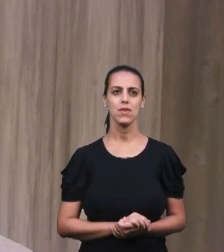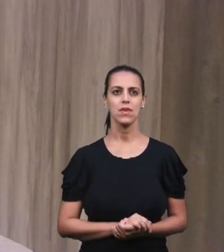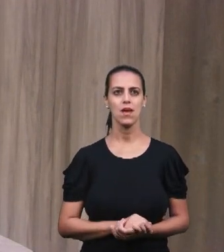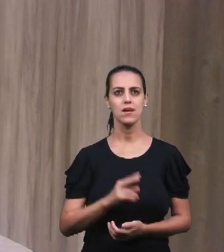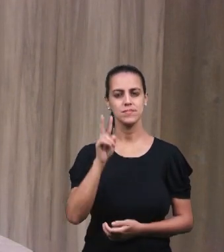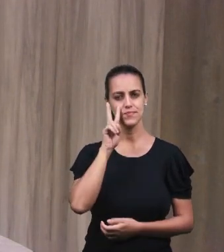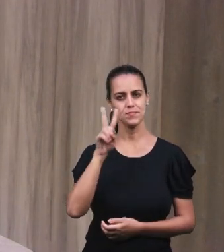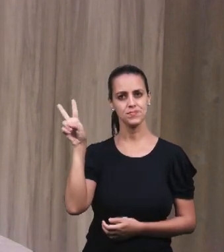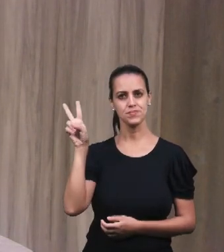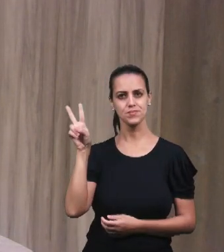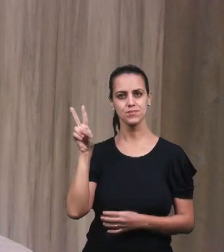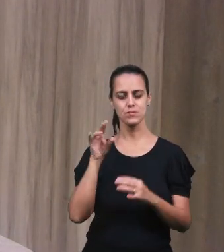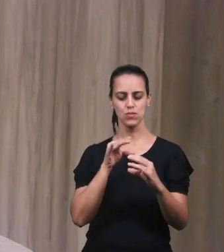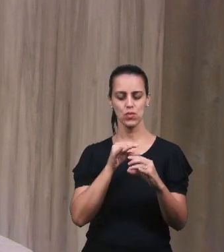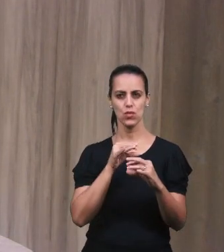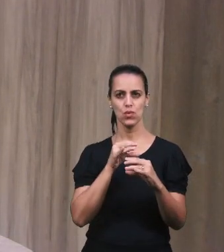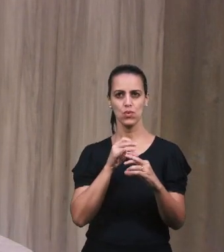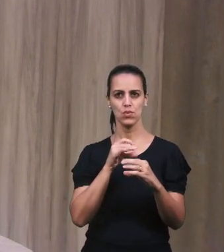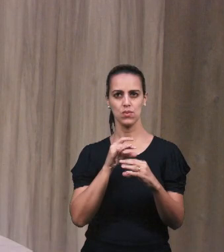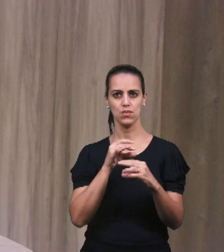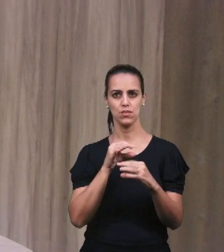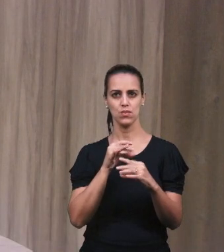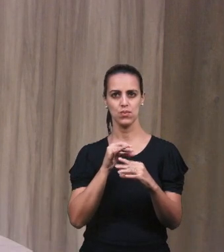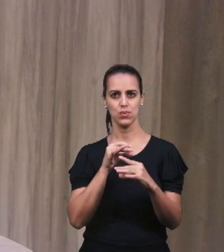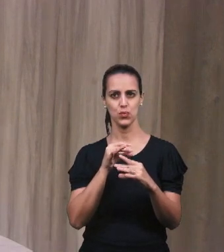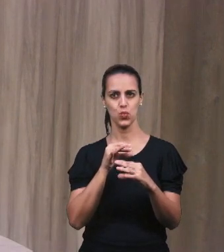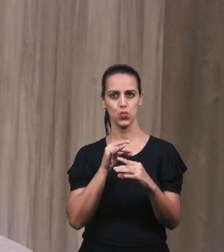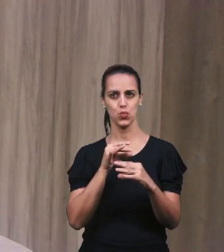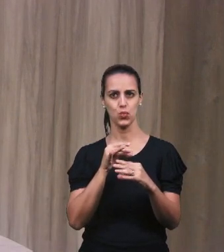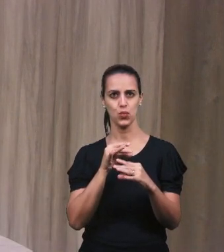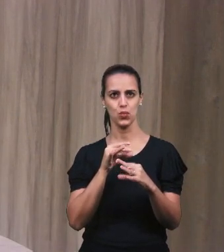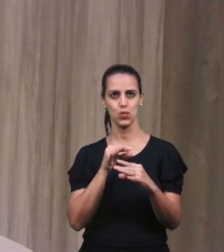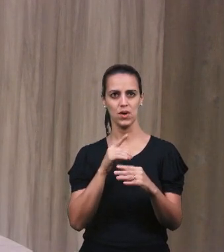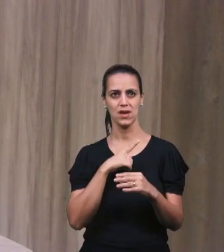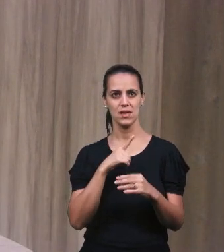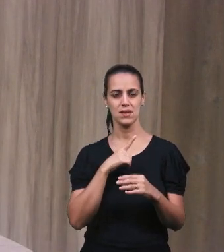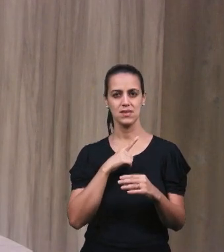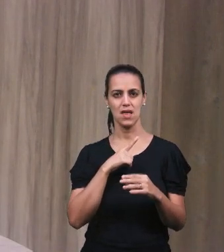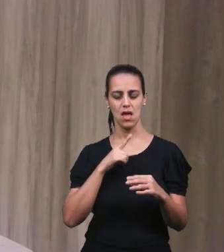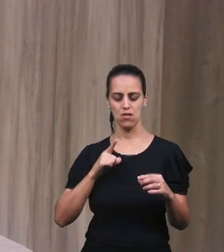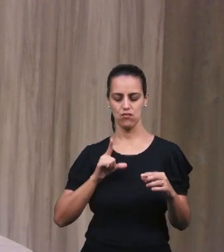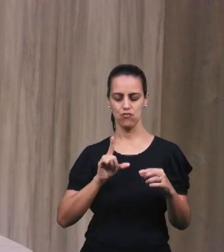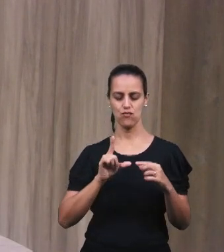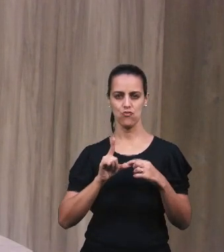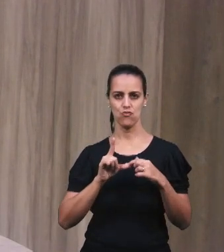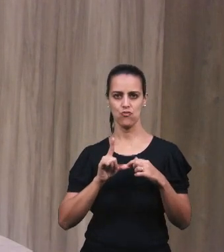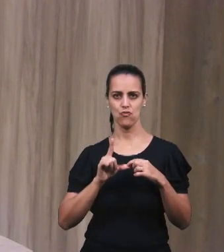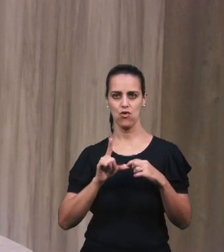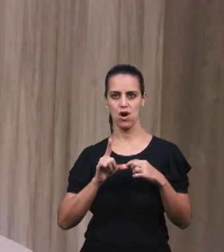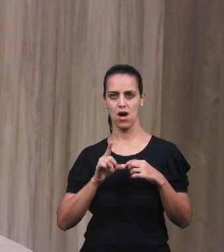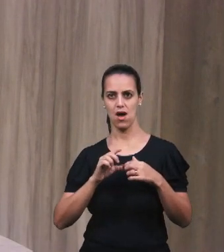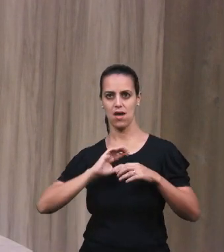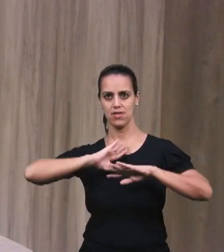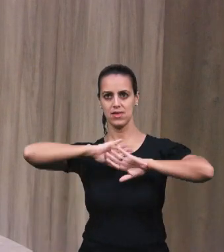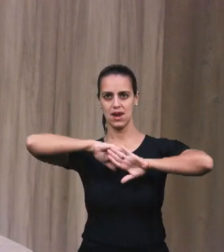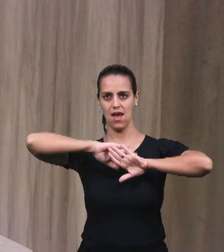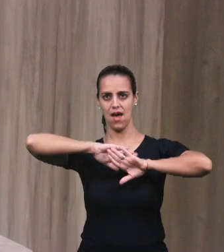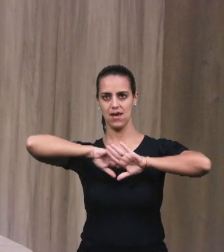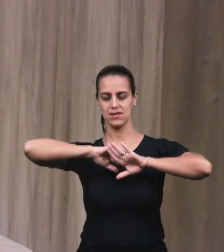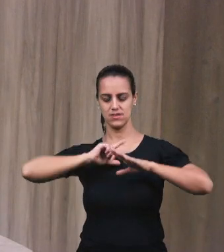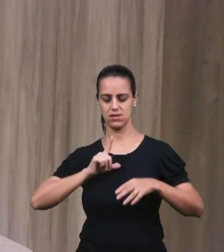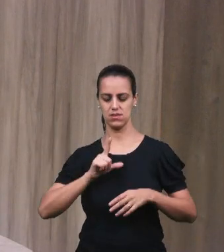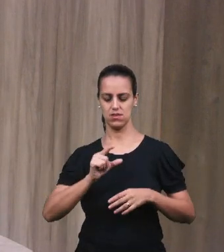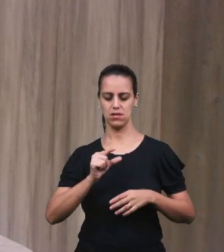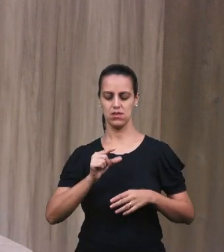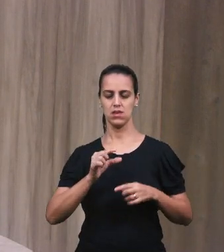Dans la flûte douce, nous allons fermer le trou de derrière, le premier trou de